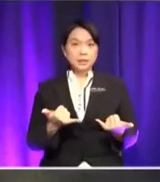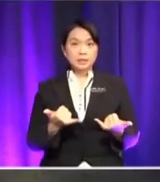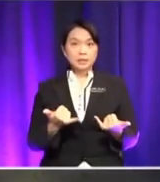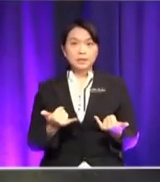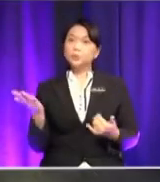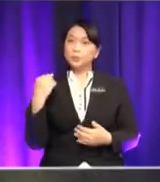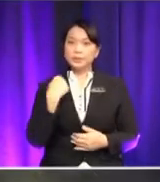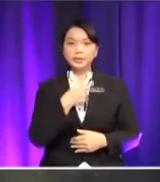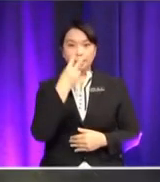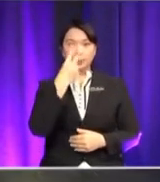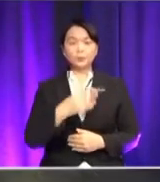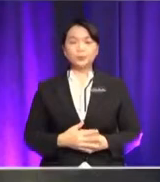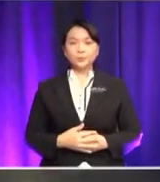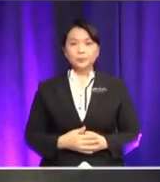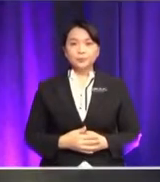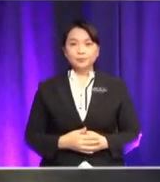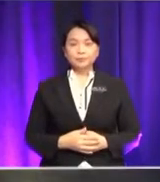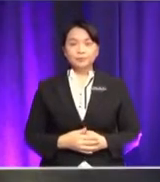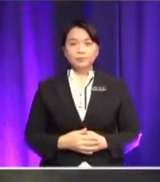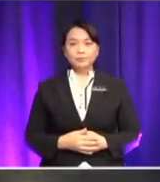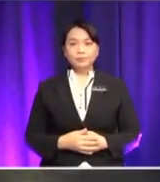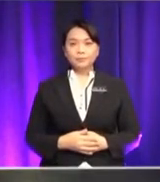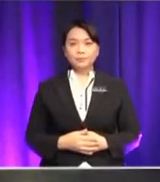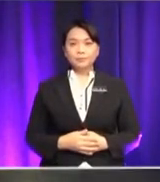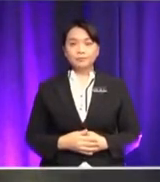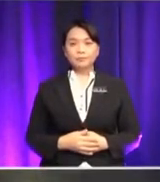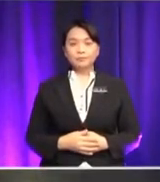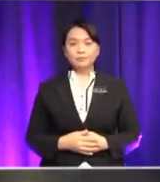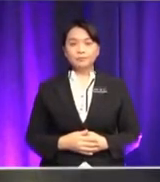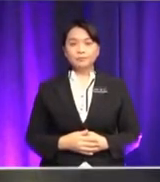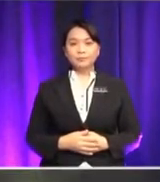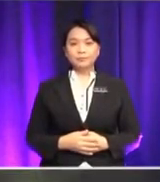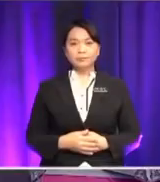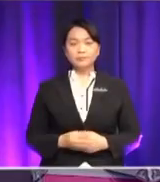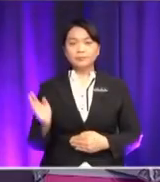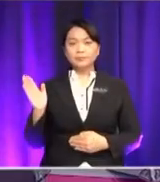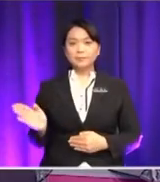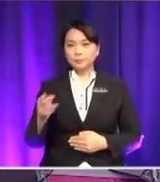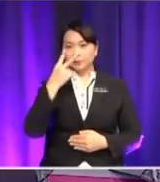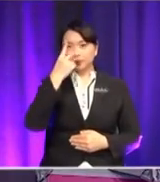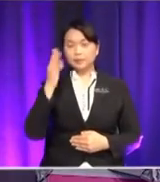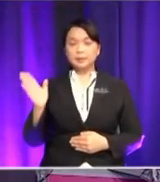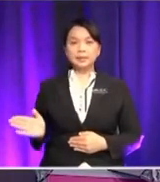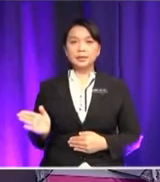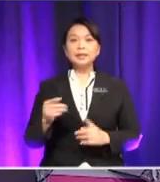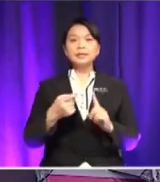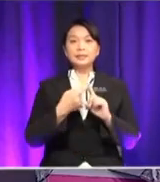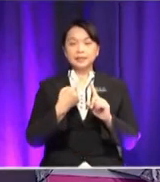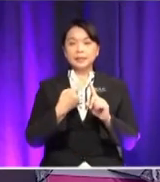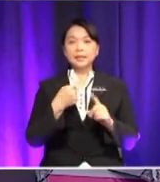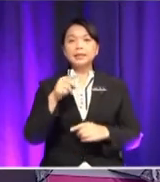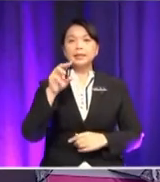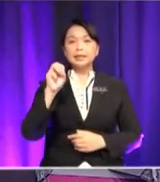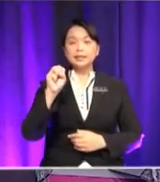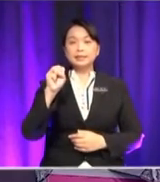perkenalkan mereka sedekat Keyla ah Saya ingin memperkenalkan mengorek Saya dari SMK Sulaiman